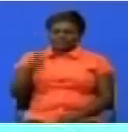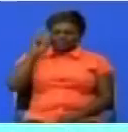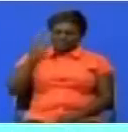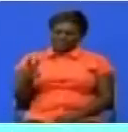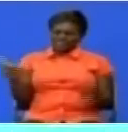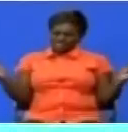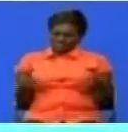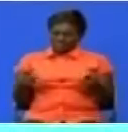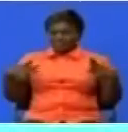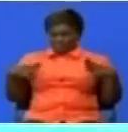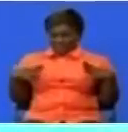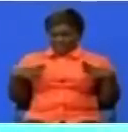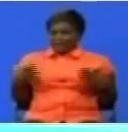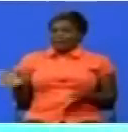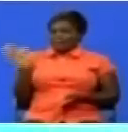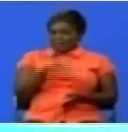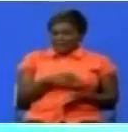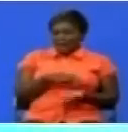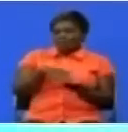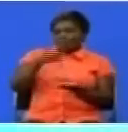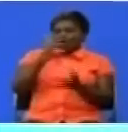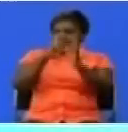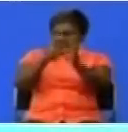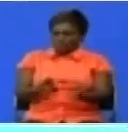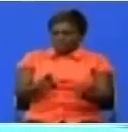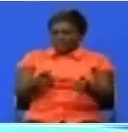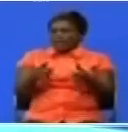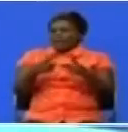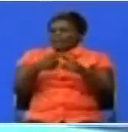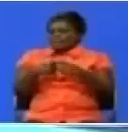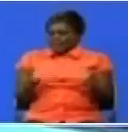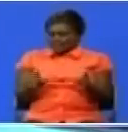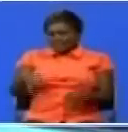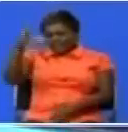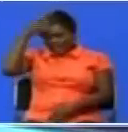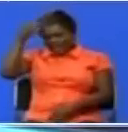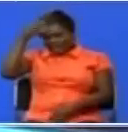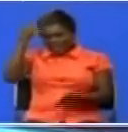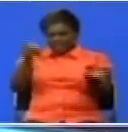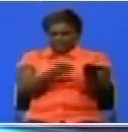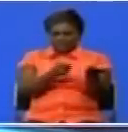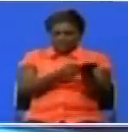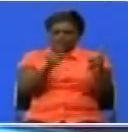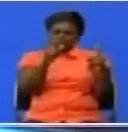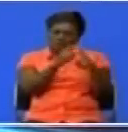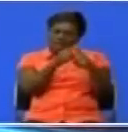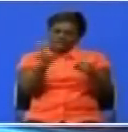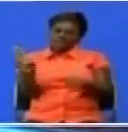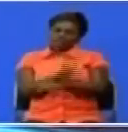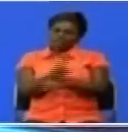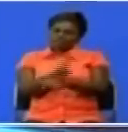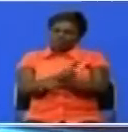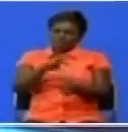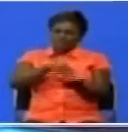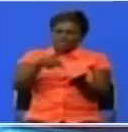Tazamaji na pumzika kidogo, nitarejea katika muda usio mrefu na taarifa zaidi, lakini kwanza kwenye kamusi ya leo kuna hili neno ambalo linatumika kutoa